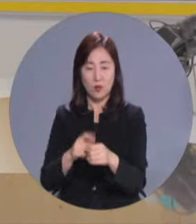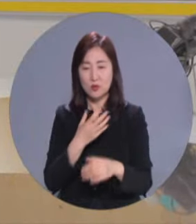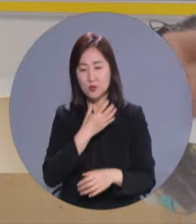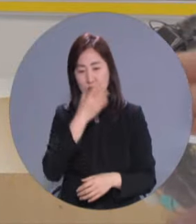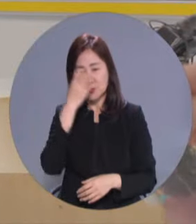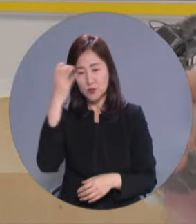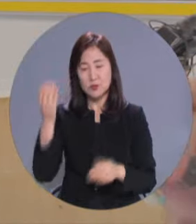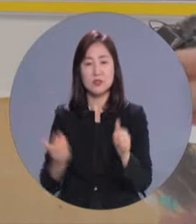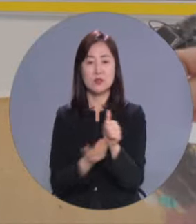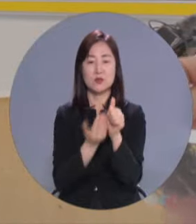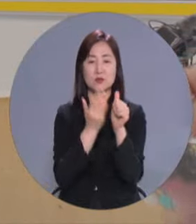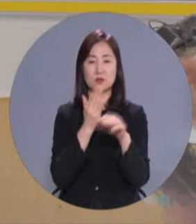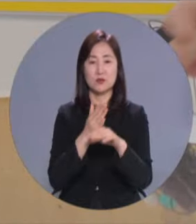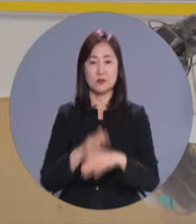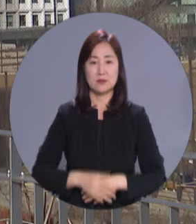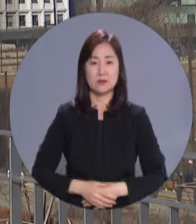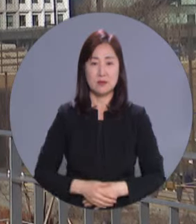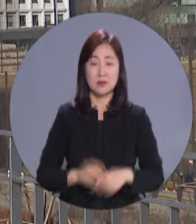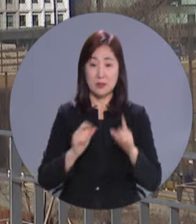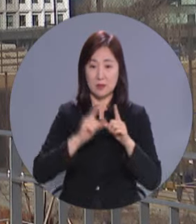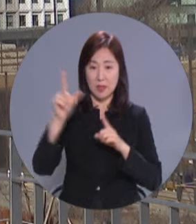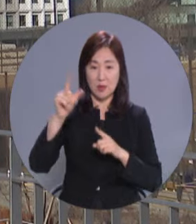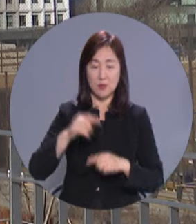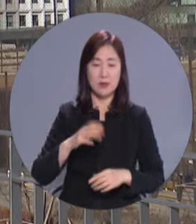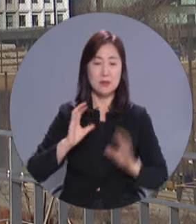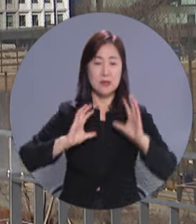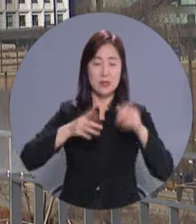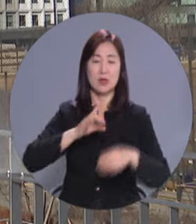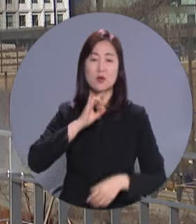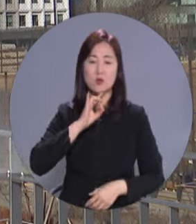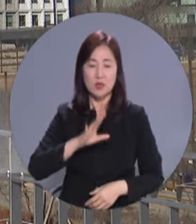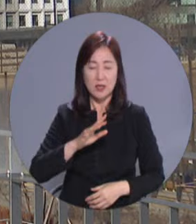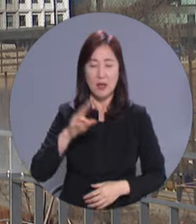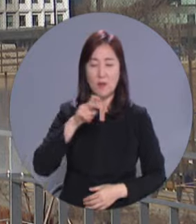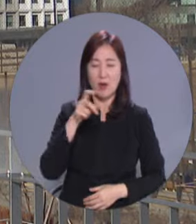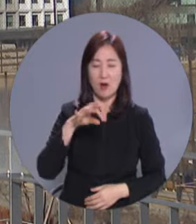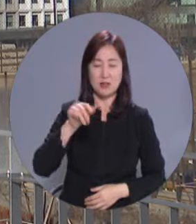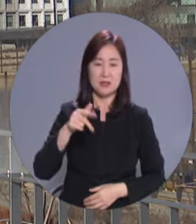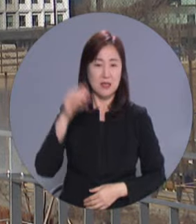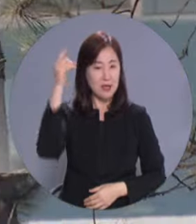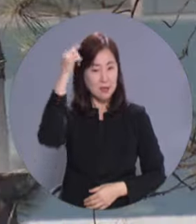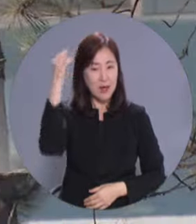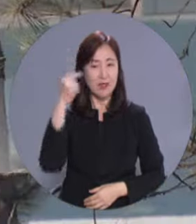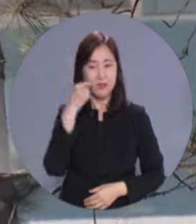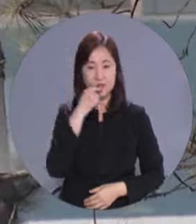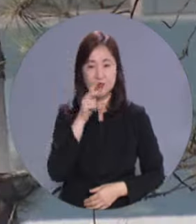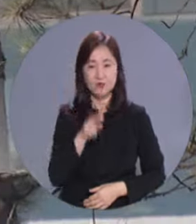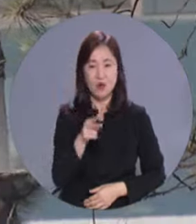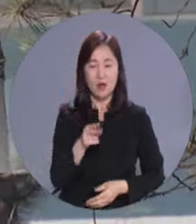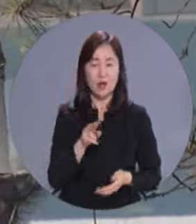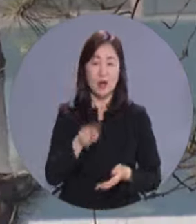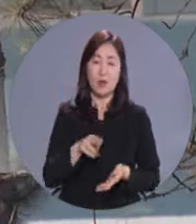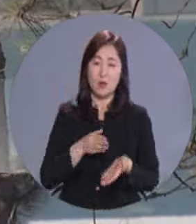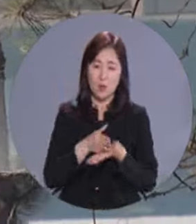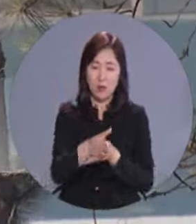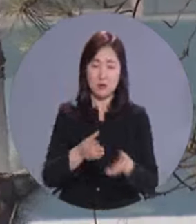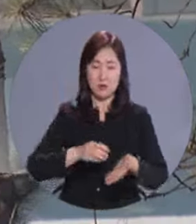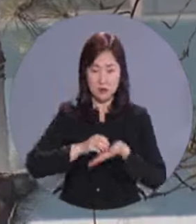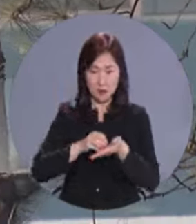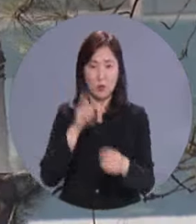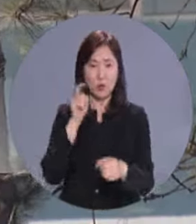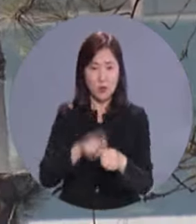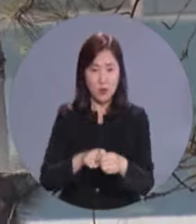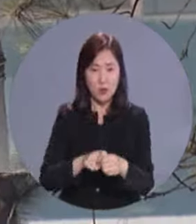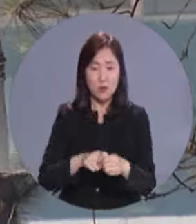키우고 있습니다 상당수가 세계에서 유일한 명지대 바둑 학과로 진학하는데 최근 대학이 경영상 이후로